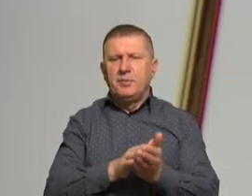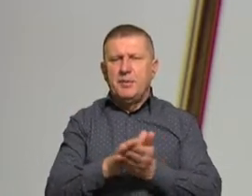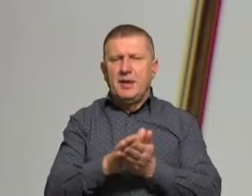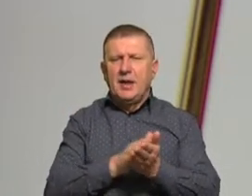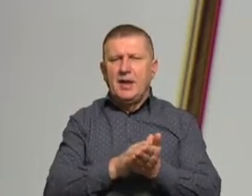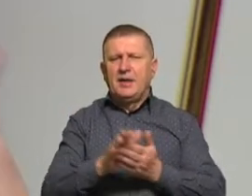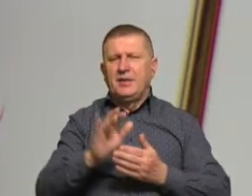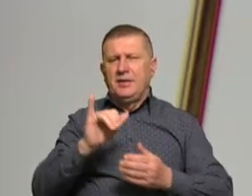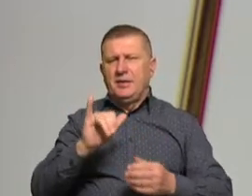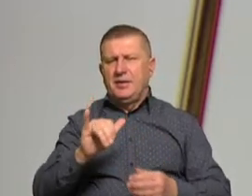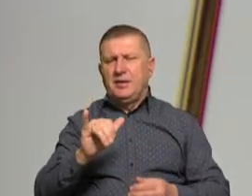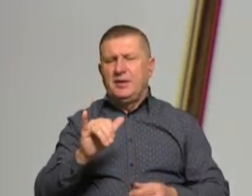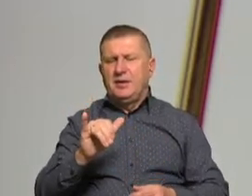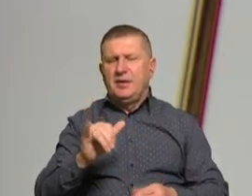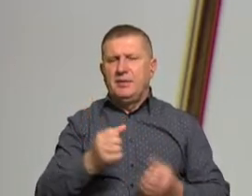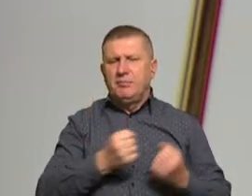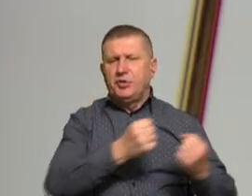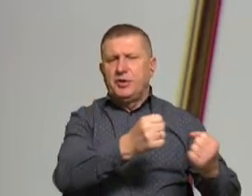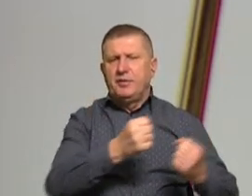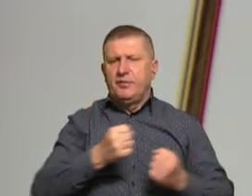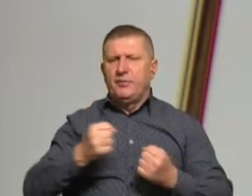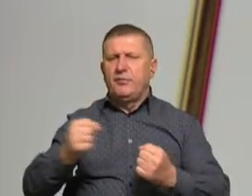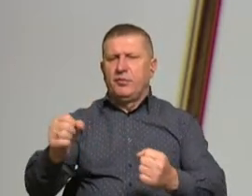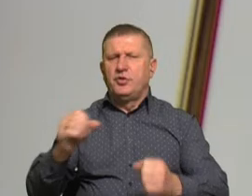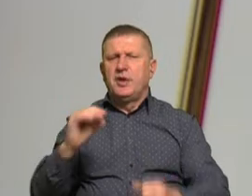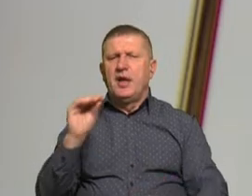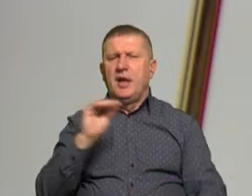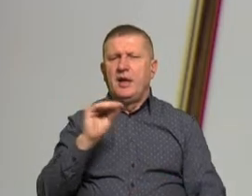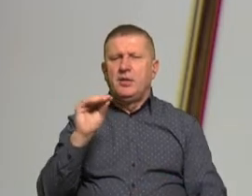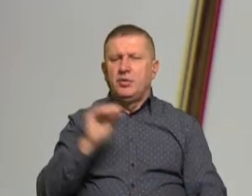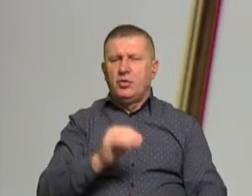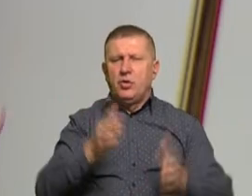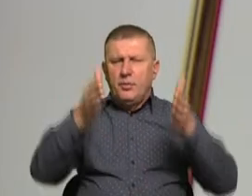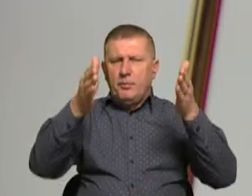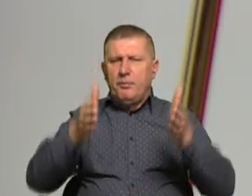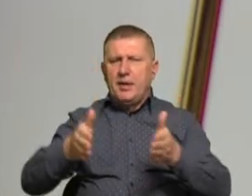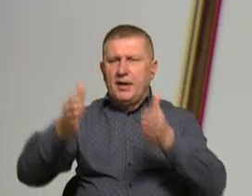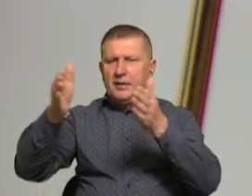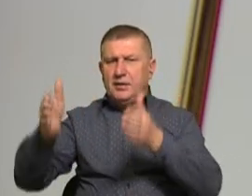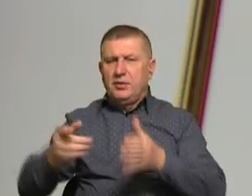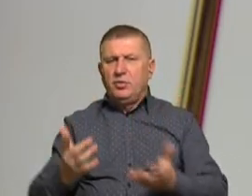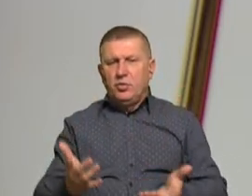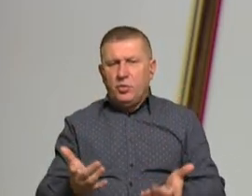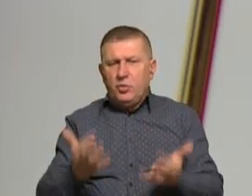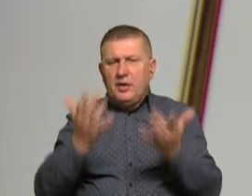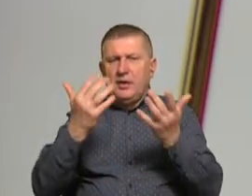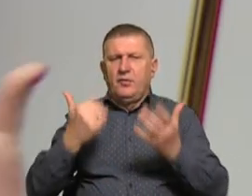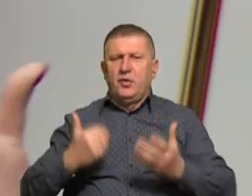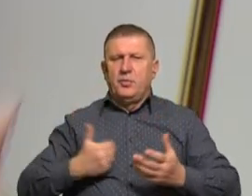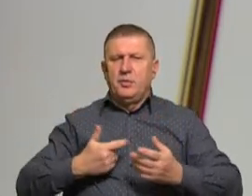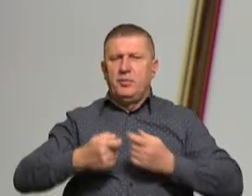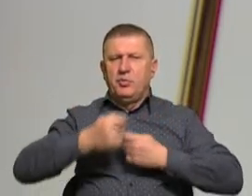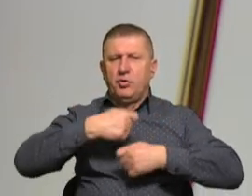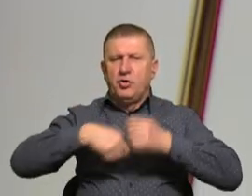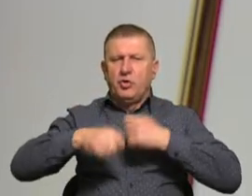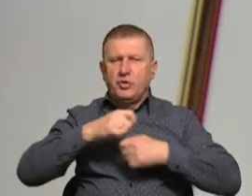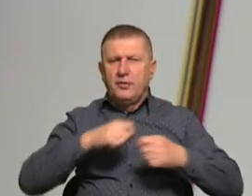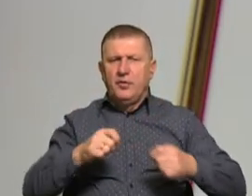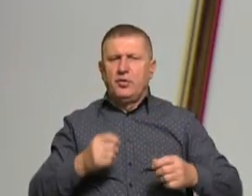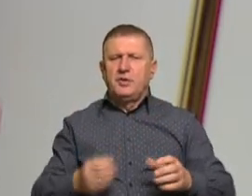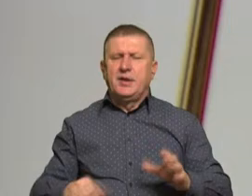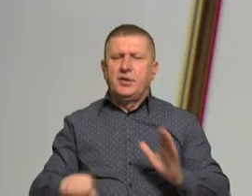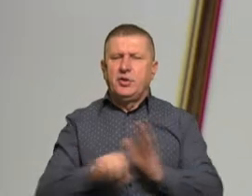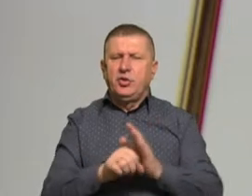mobilnych ekomatach. To są wszystko rozwiązania, które pozwalają łatwiej mieszkańcom dopełnić